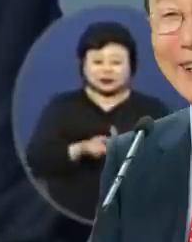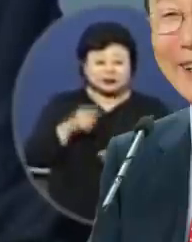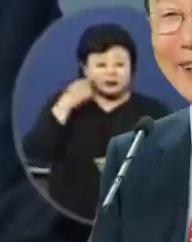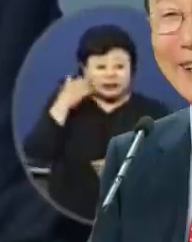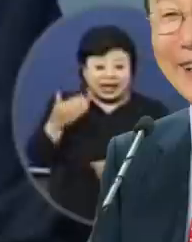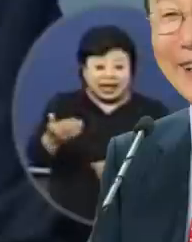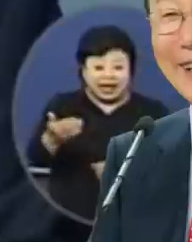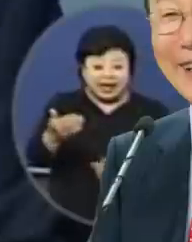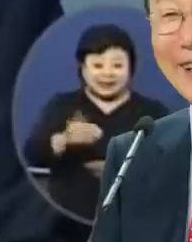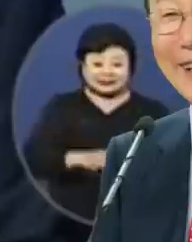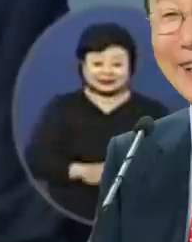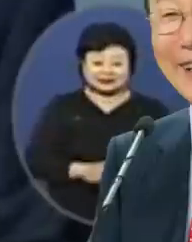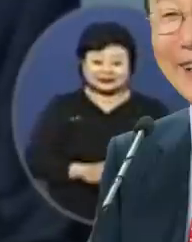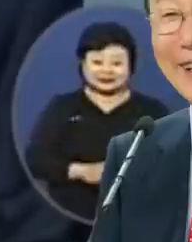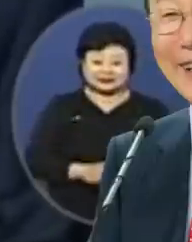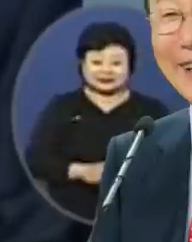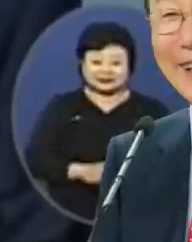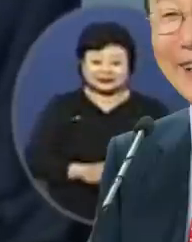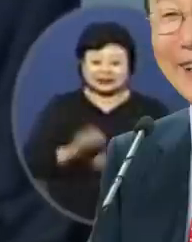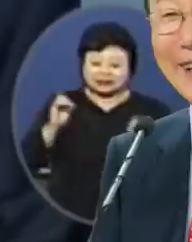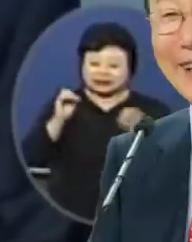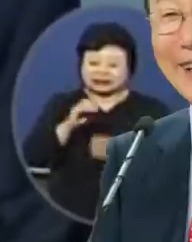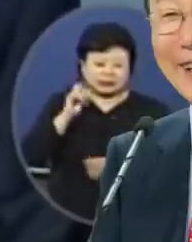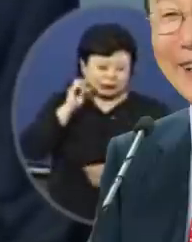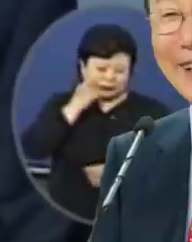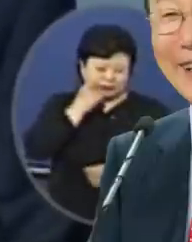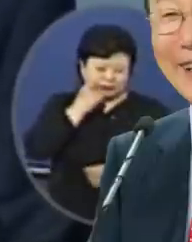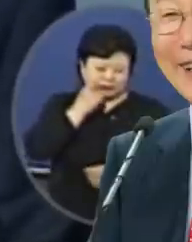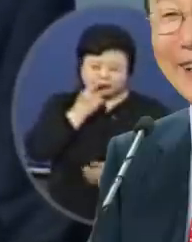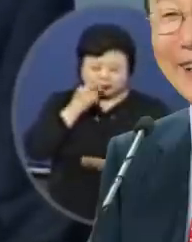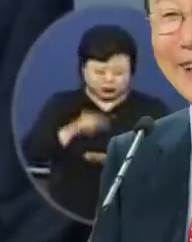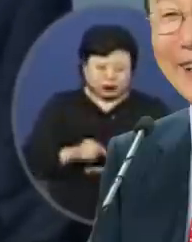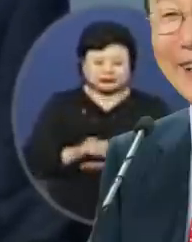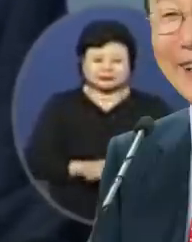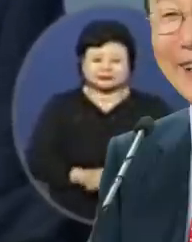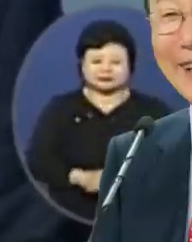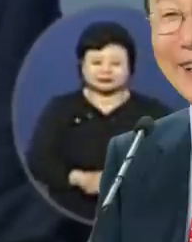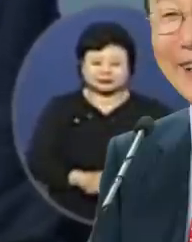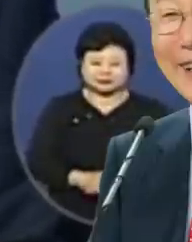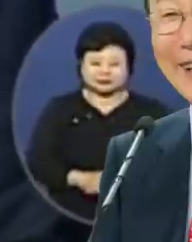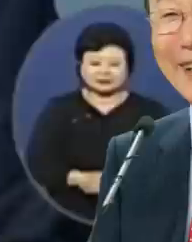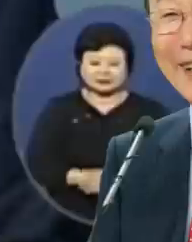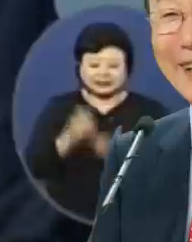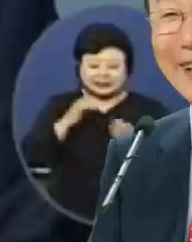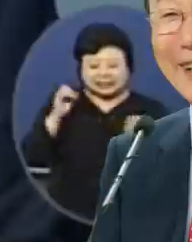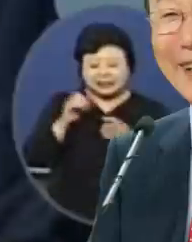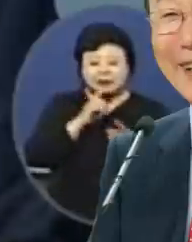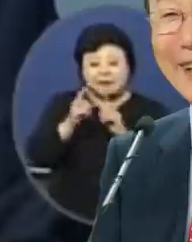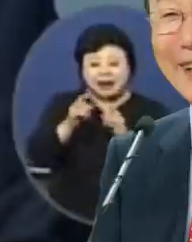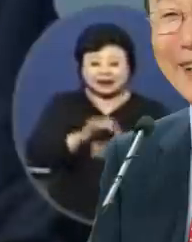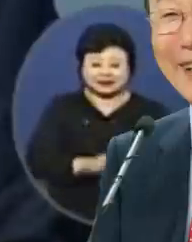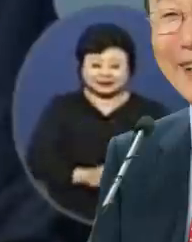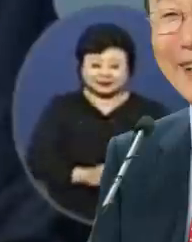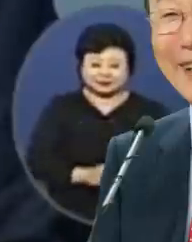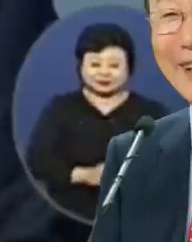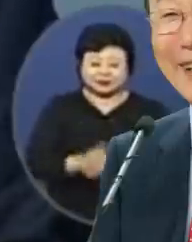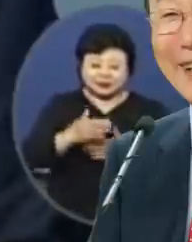말합니까? 굉장히 대답하기 어렵지만 또 굉장히 쉽습니다. 제가 늘 대답하는 말이 그 말입니다.